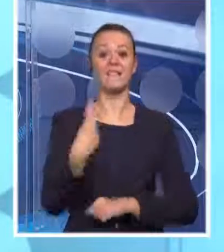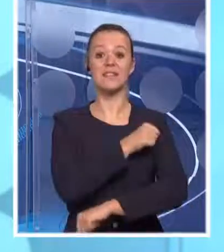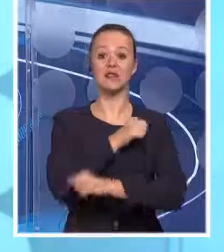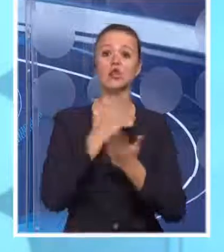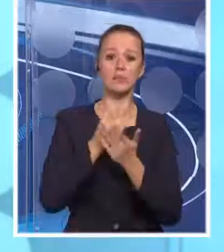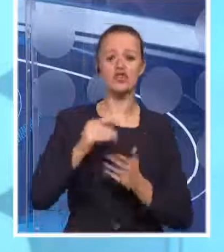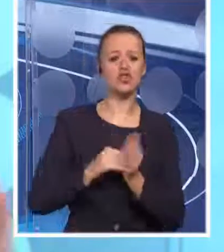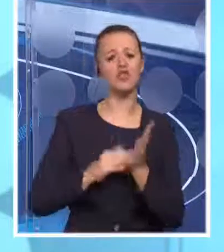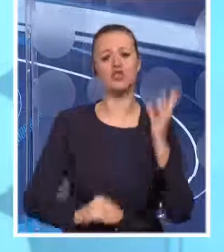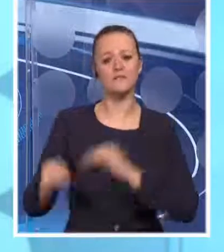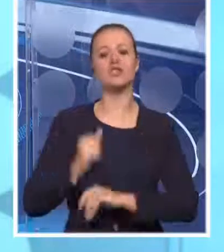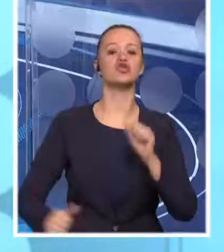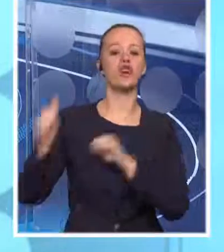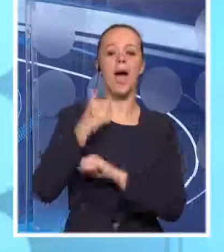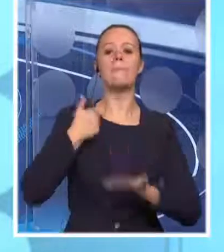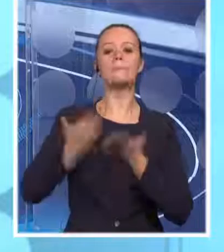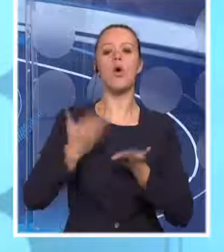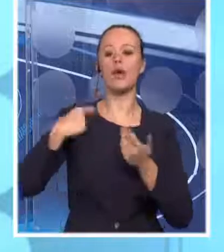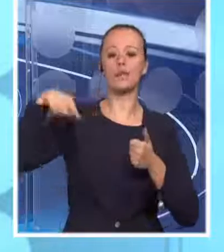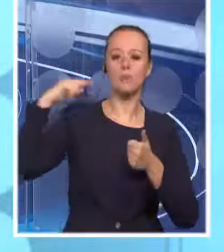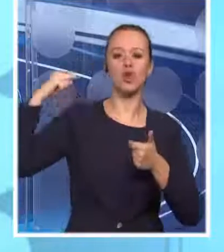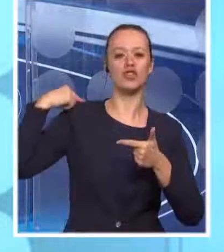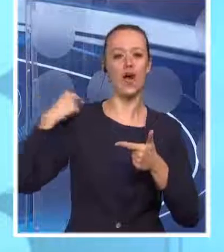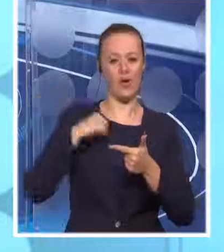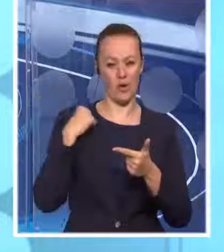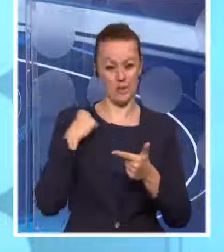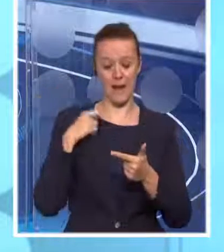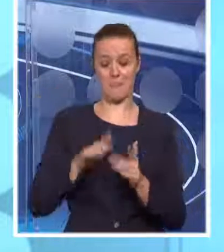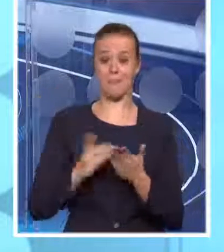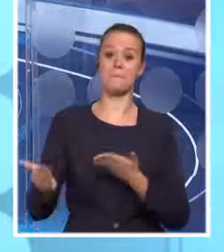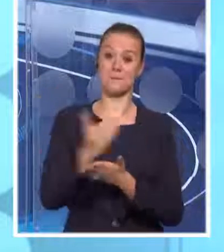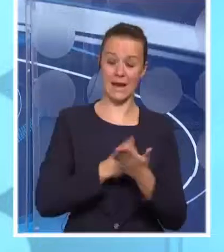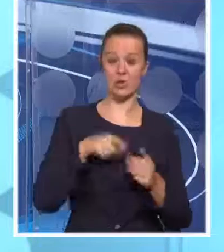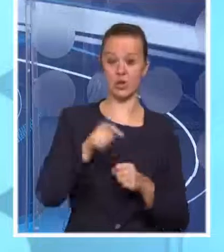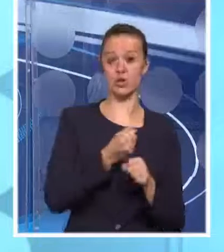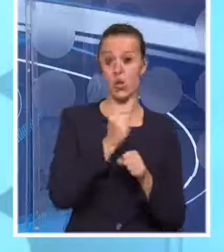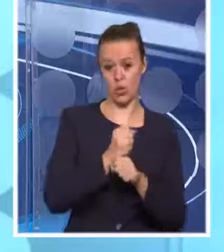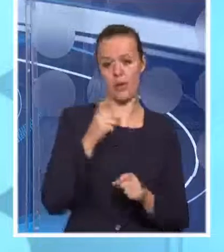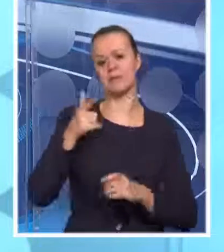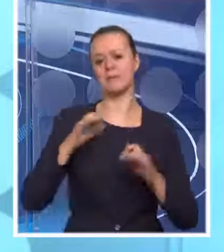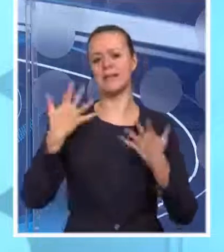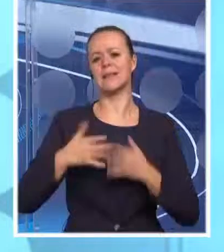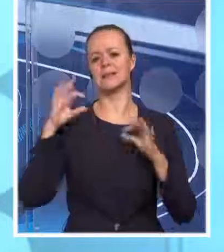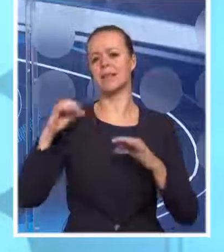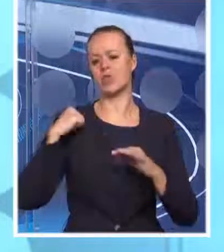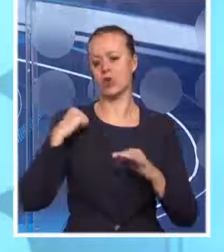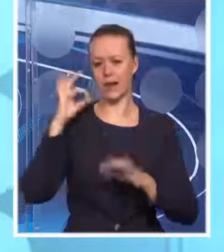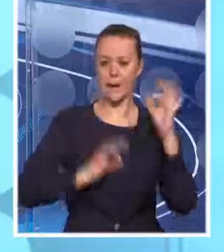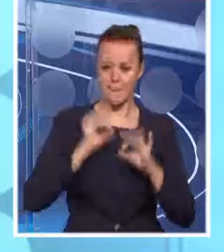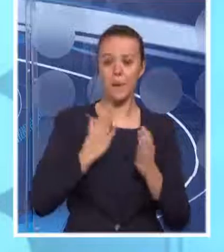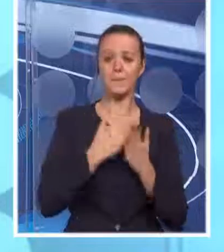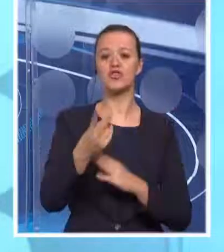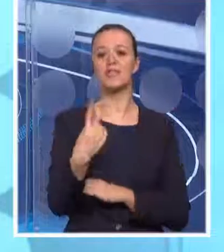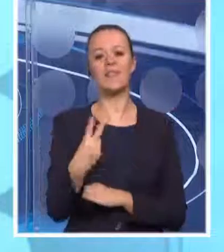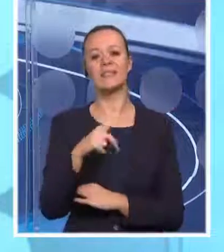idemo, posmatramo odnosno na te godine. A kad bi vam rekao da će prinos kukuruza, odnosno 10-godišnji prosjek, biti 29-30%